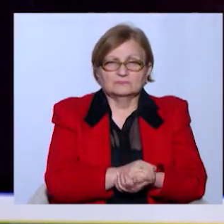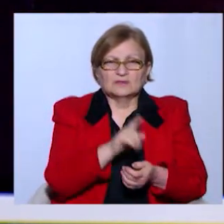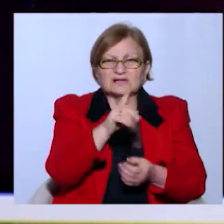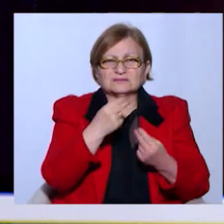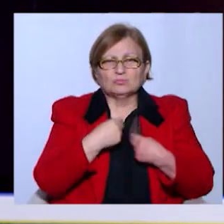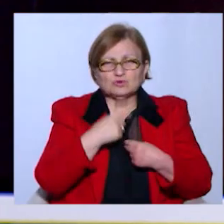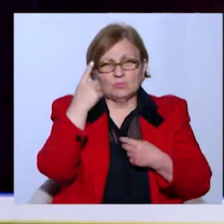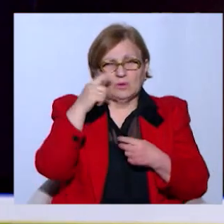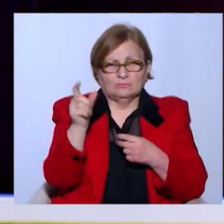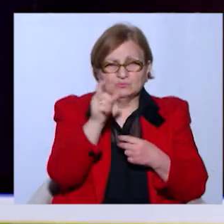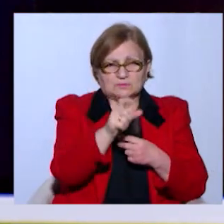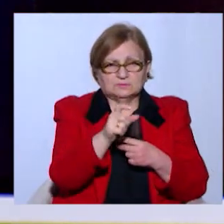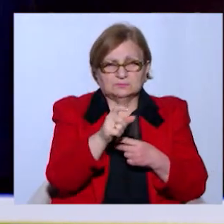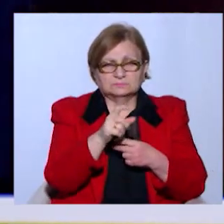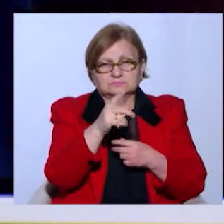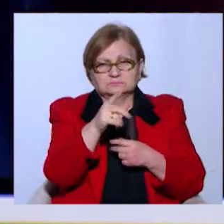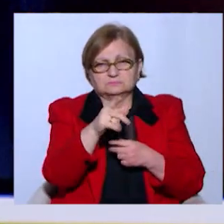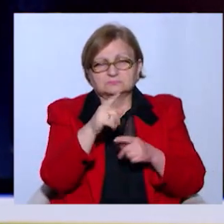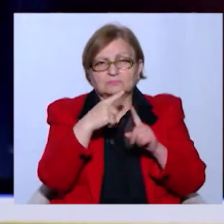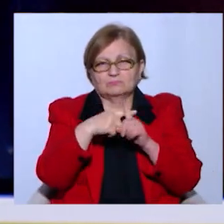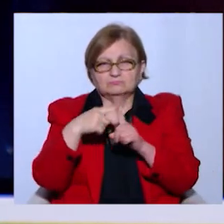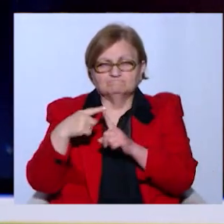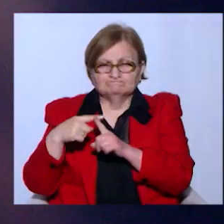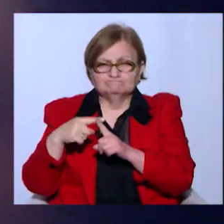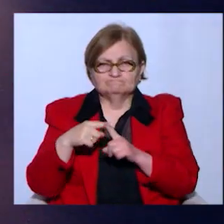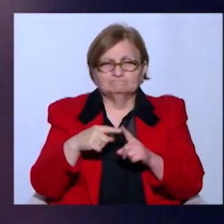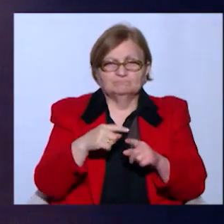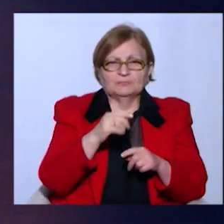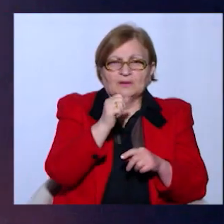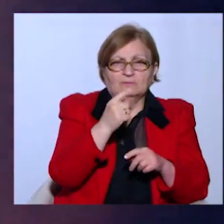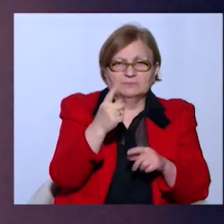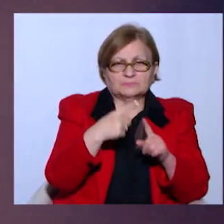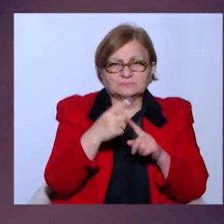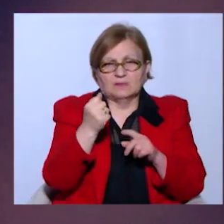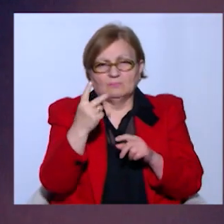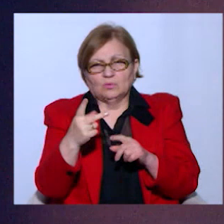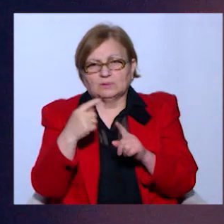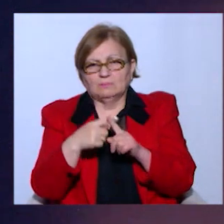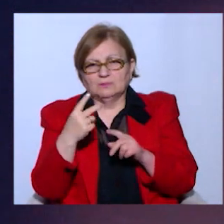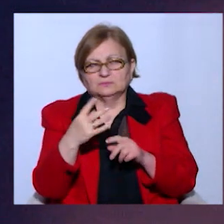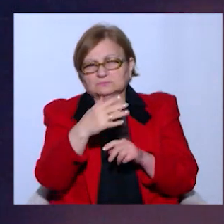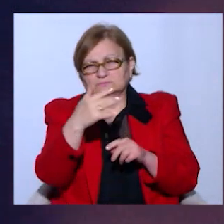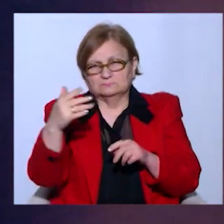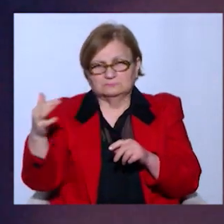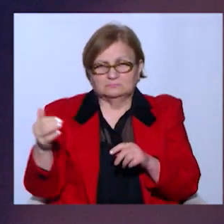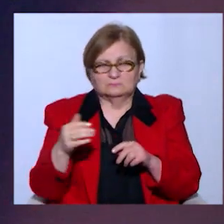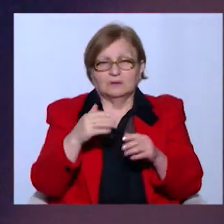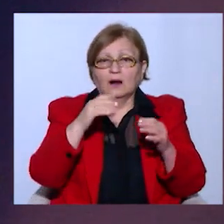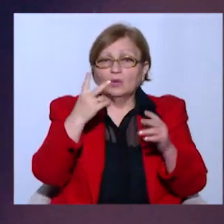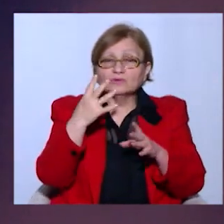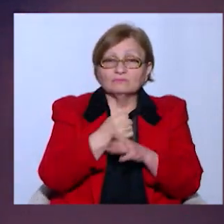a3 + და ასე შემდეგ + an-ი, ეს არის s-ის ტოლი და უნდა ვიპოვოთ ახალი